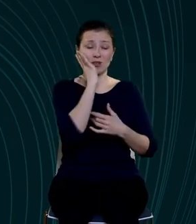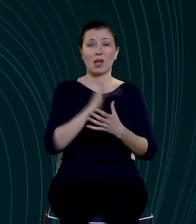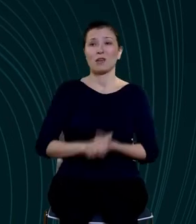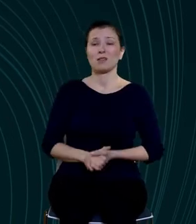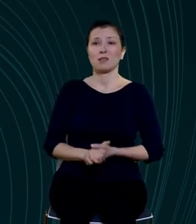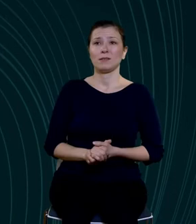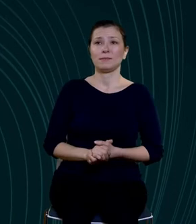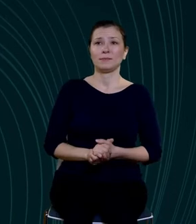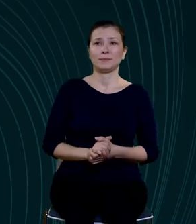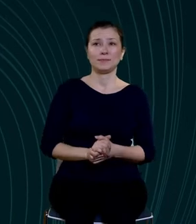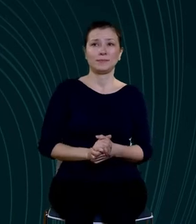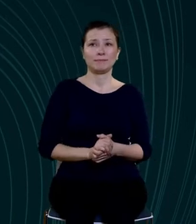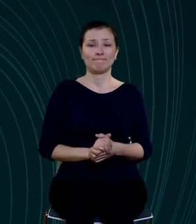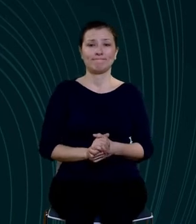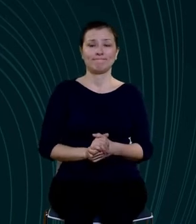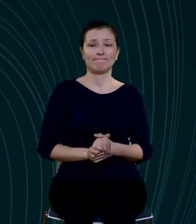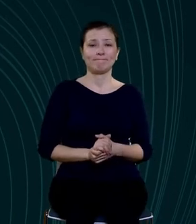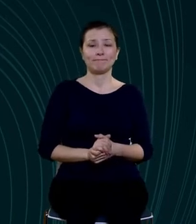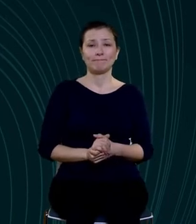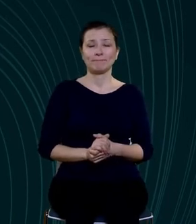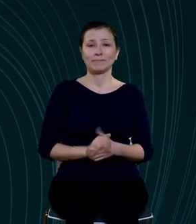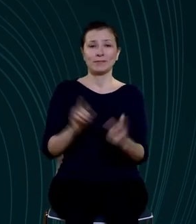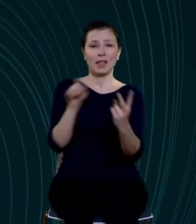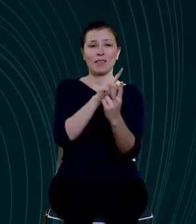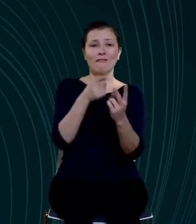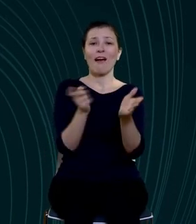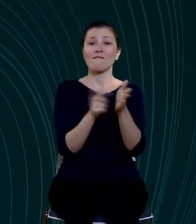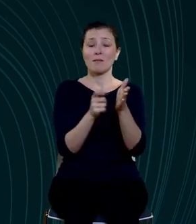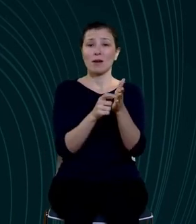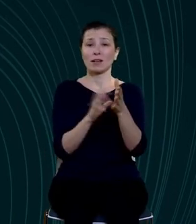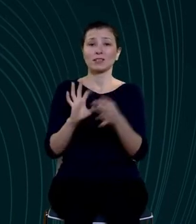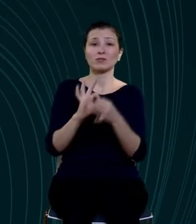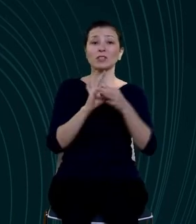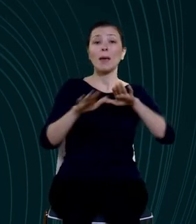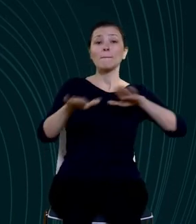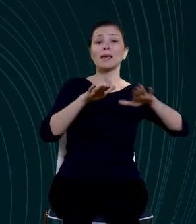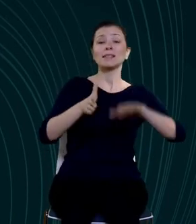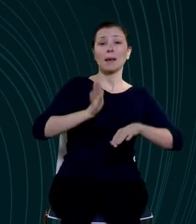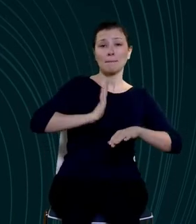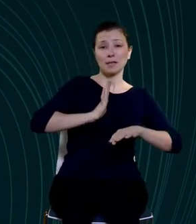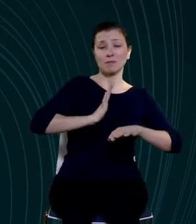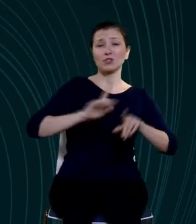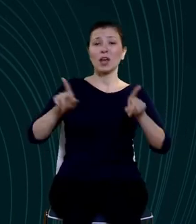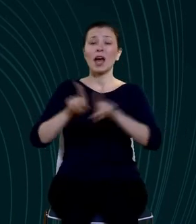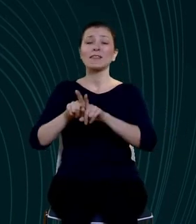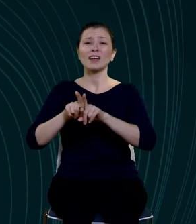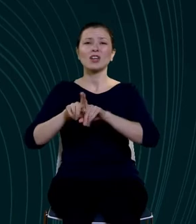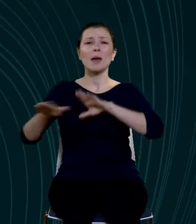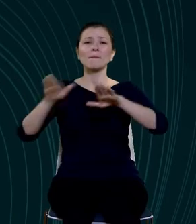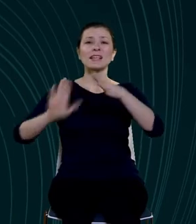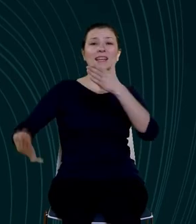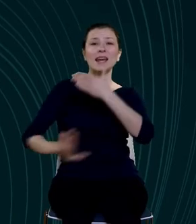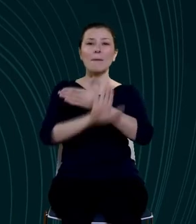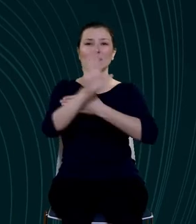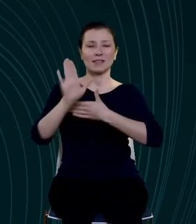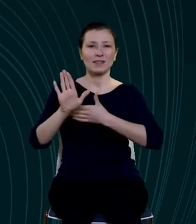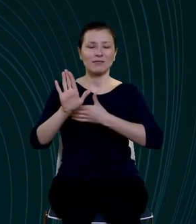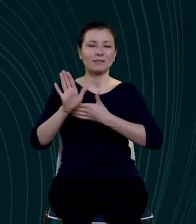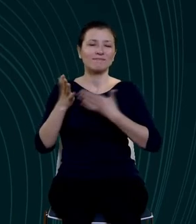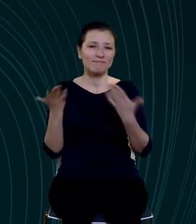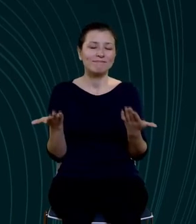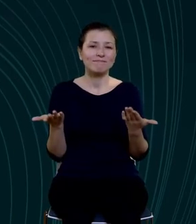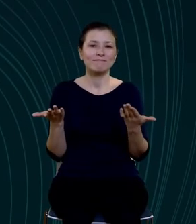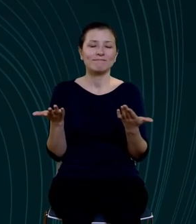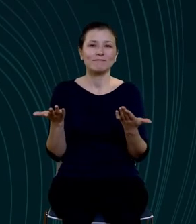obydwa wymagania, zarówno to dotyczące miejsc bezpiecznych, jak i miejsc reprezentatywnych, w pewnym sensie